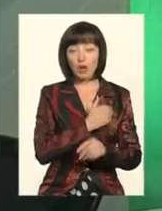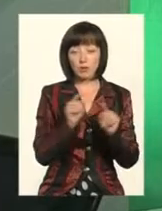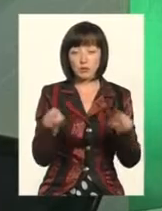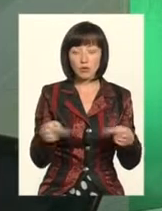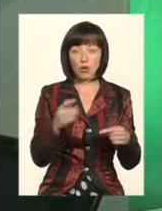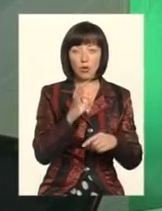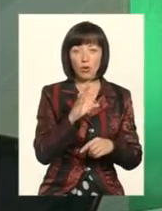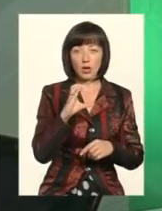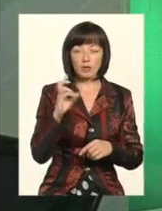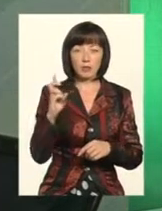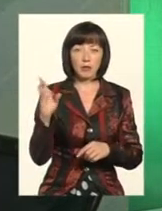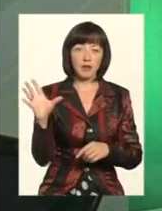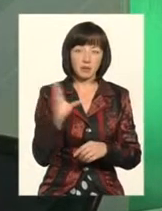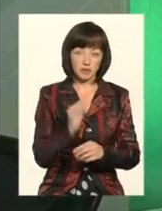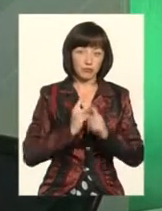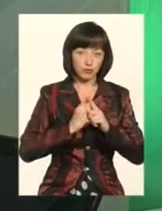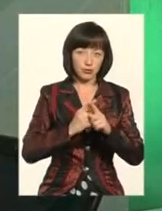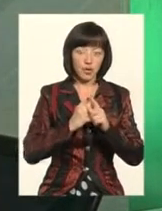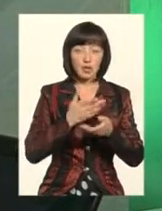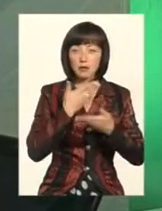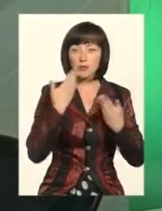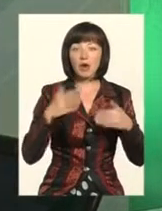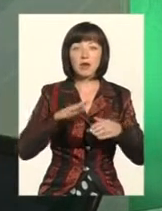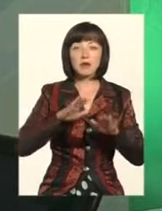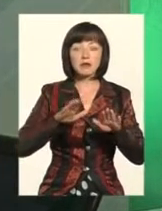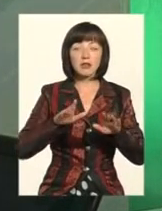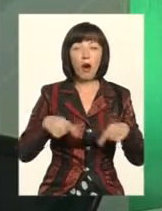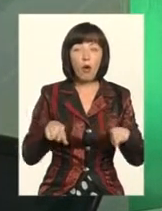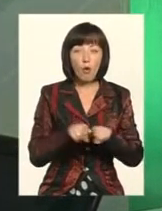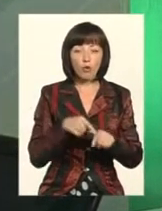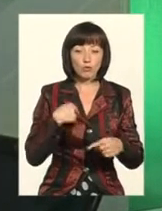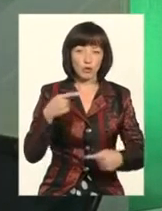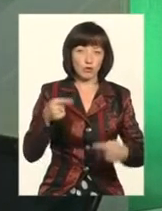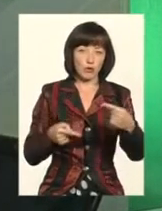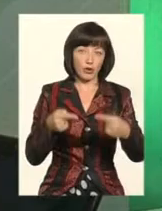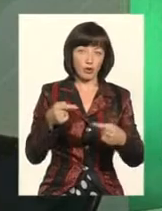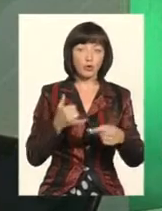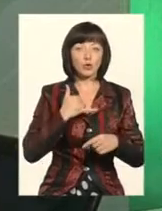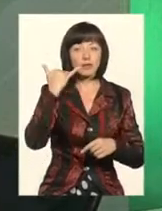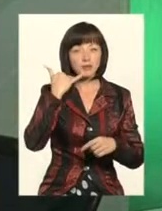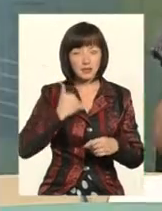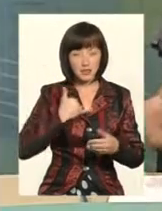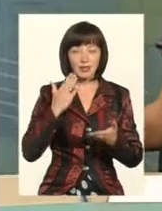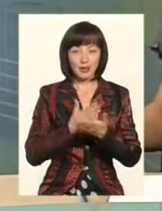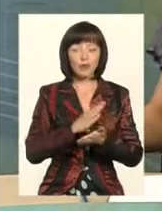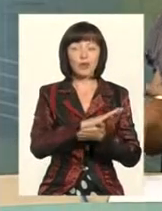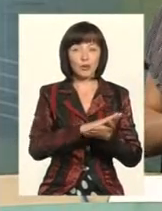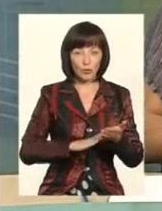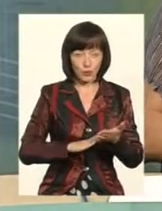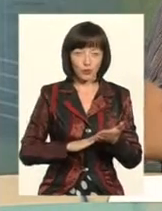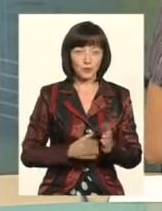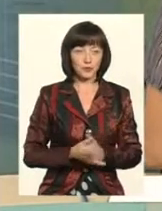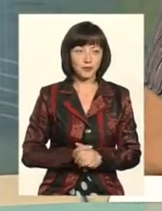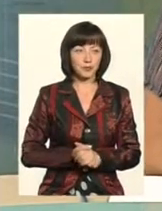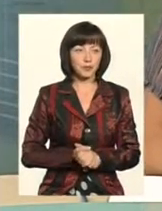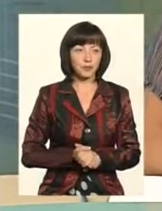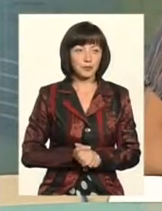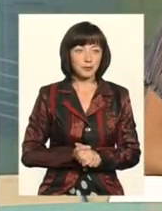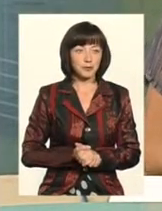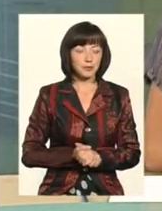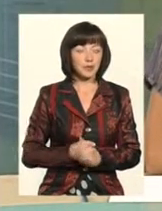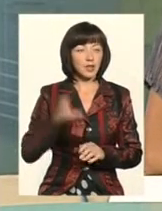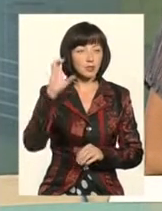ОСББ, ми всім йдемо на зустріч. Немає місця такого, що ми перечили. У нас крім є дзвінок, і ми продовжимо.